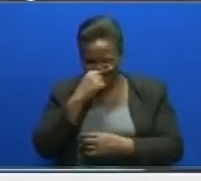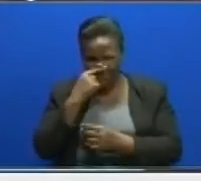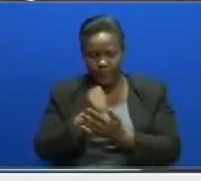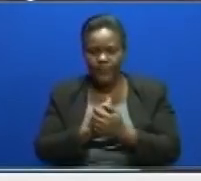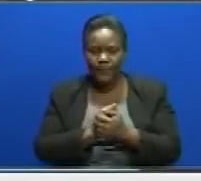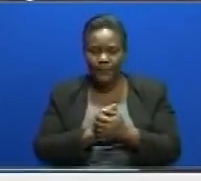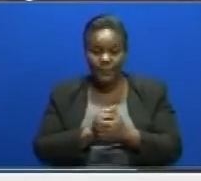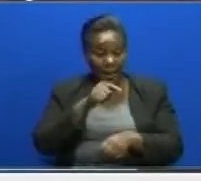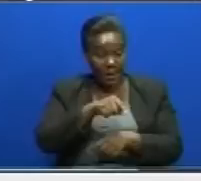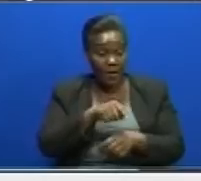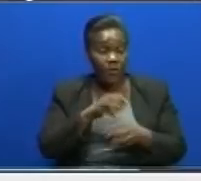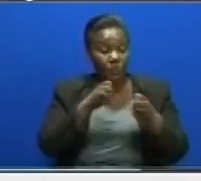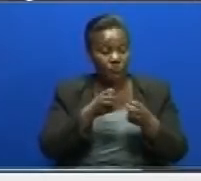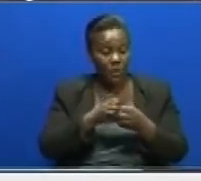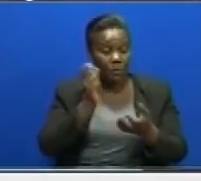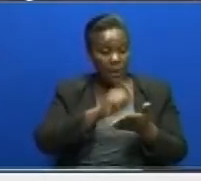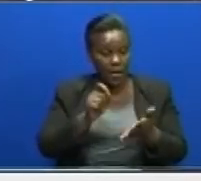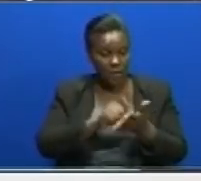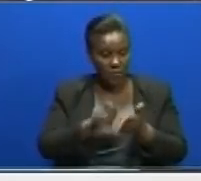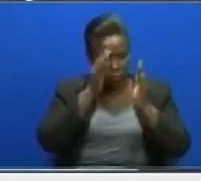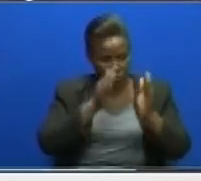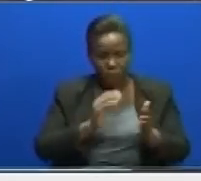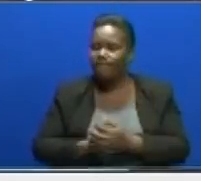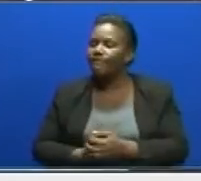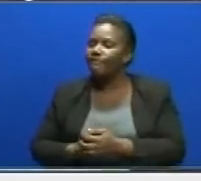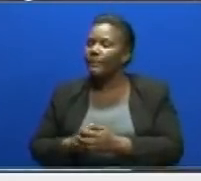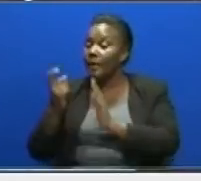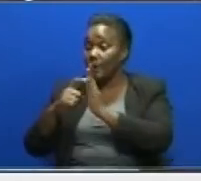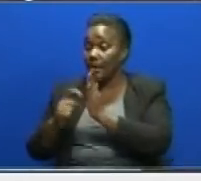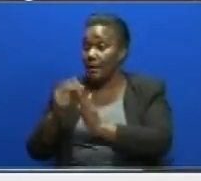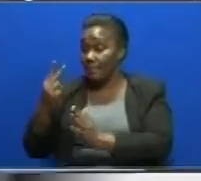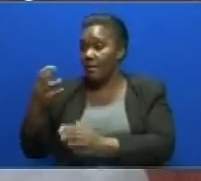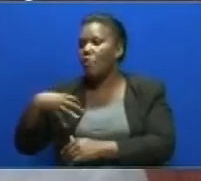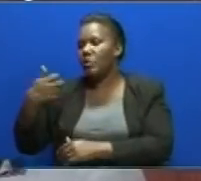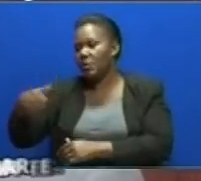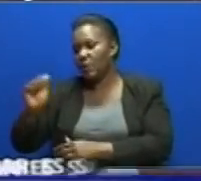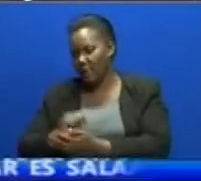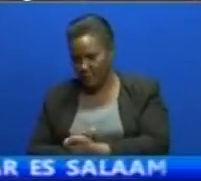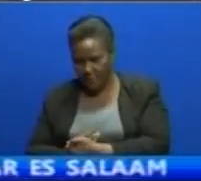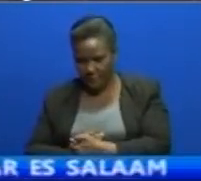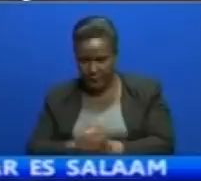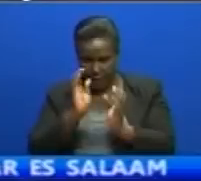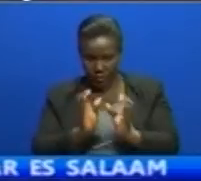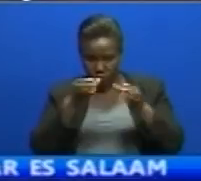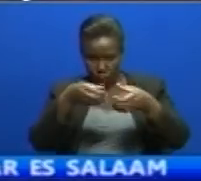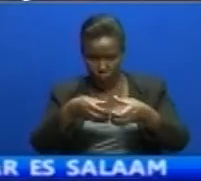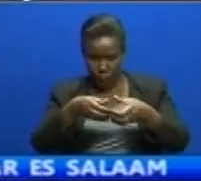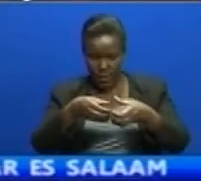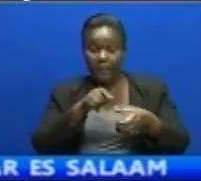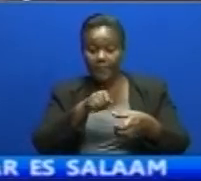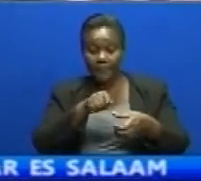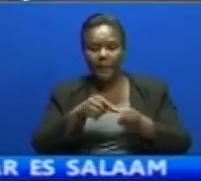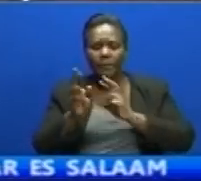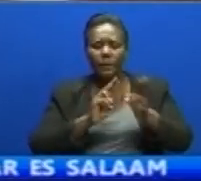tarehe 2 Disemba itakuwa ni ngazi ya waheshimiwa mawaziri. Tume hii inajadili